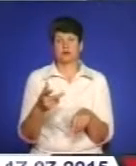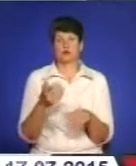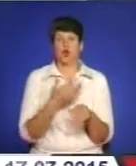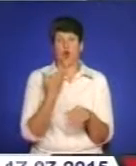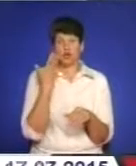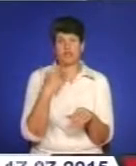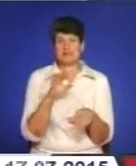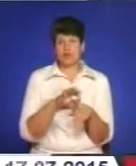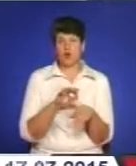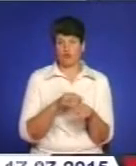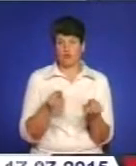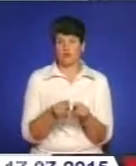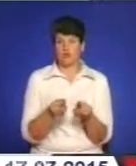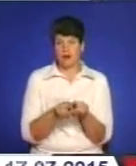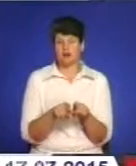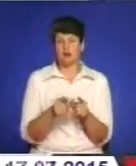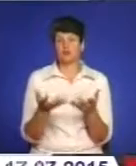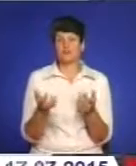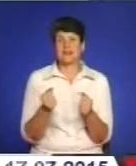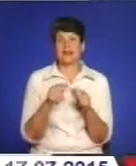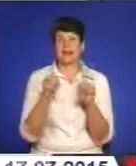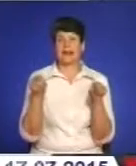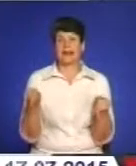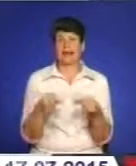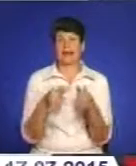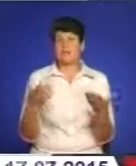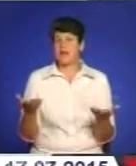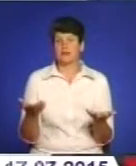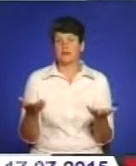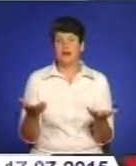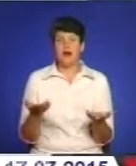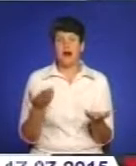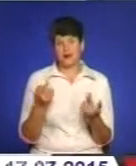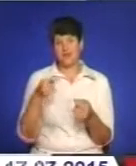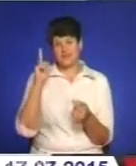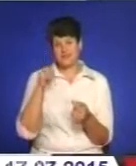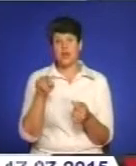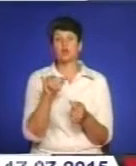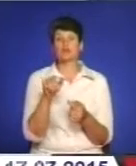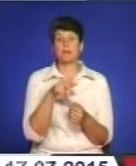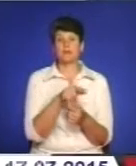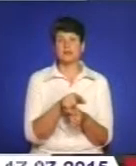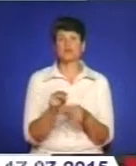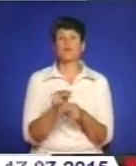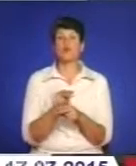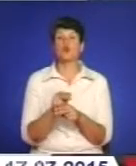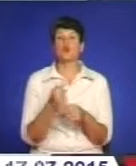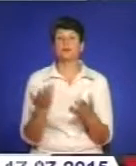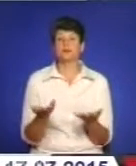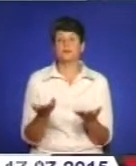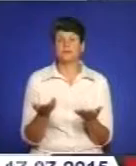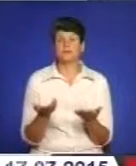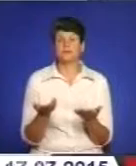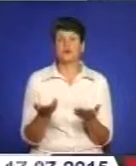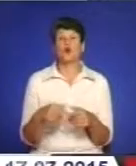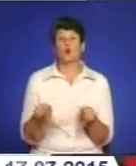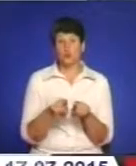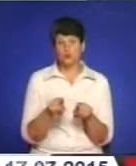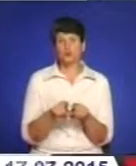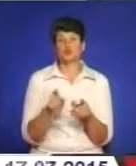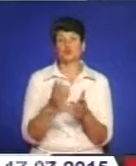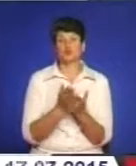але щоб дістати лікарняний, наприклад. Да? Але ти інколи знаєш, до якого лікаря тобі треба піти, що тебе вилікував. От служба зайнятості, на